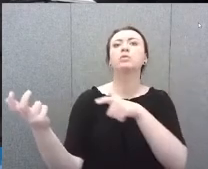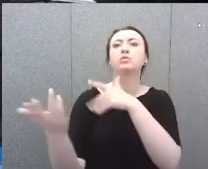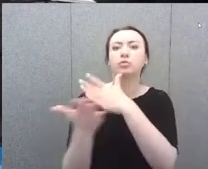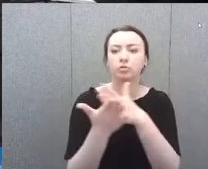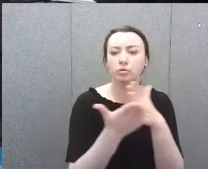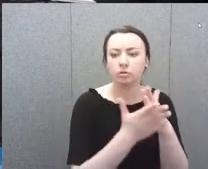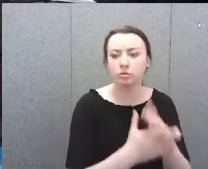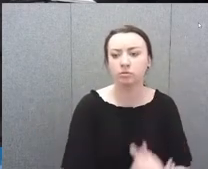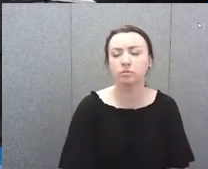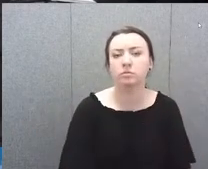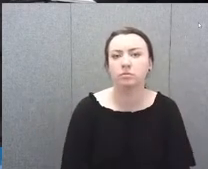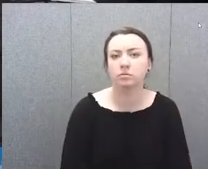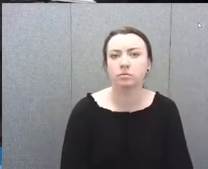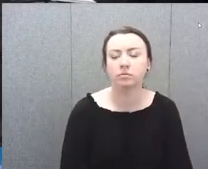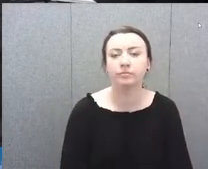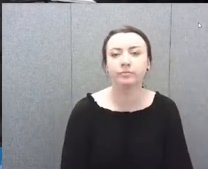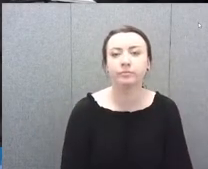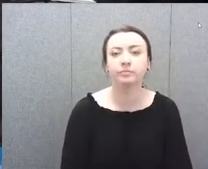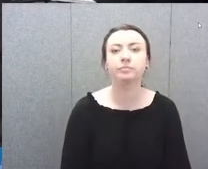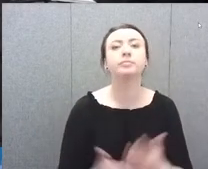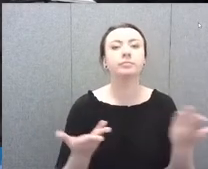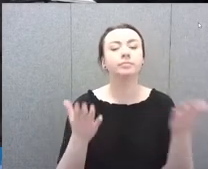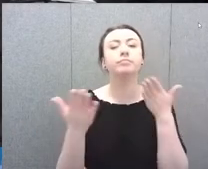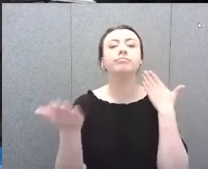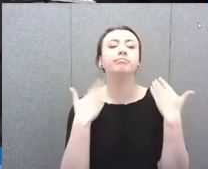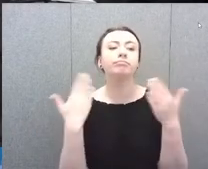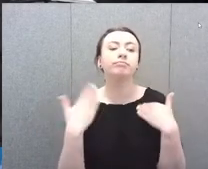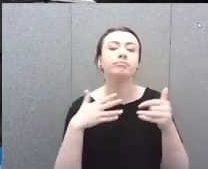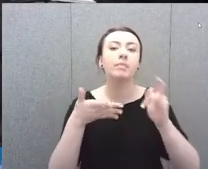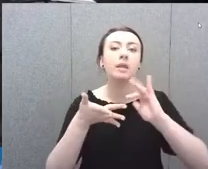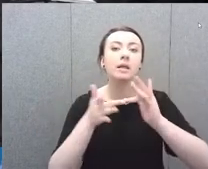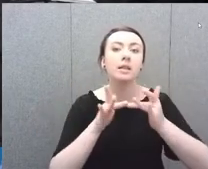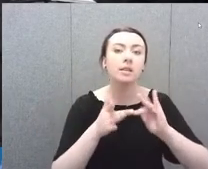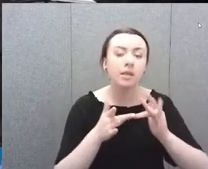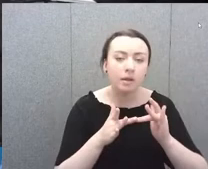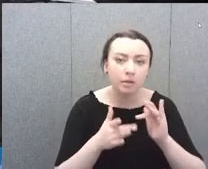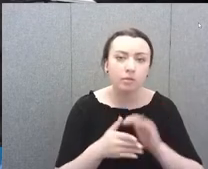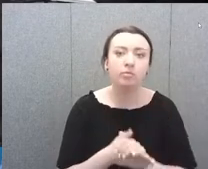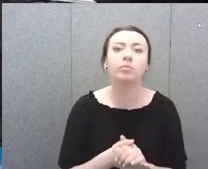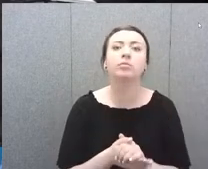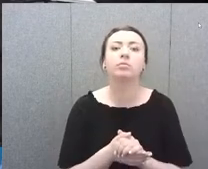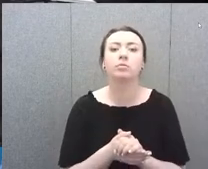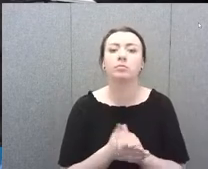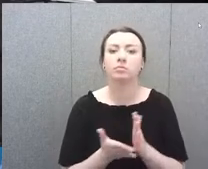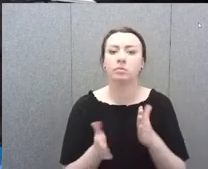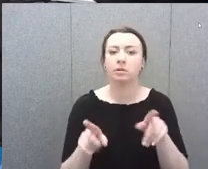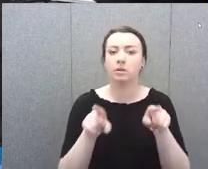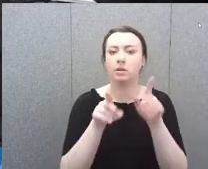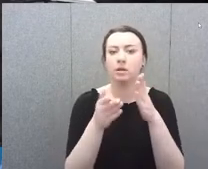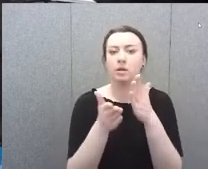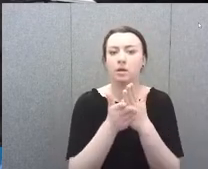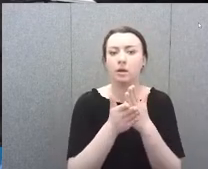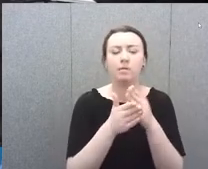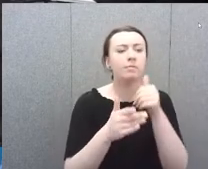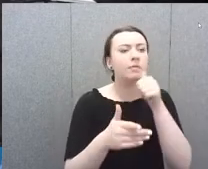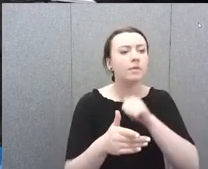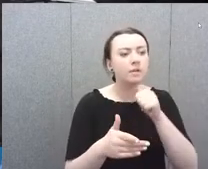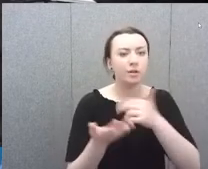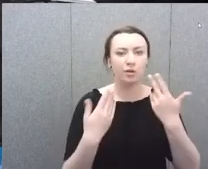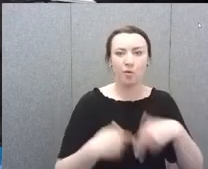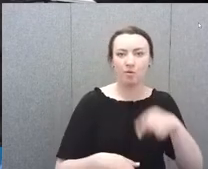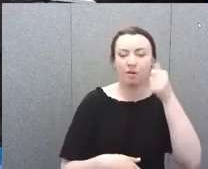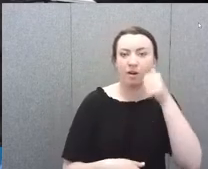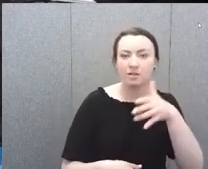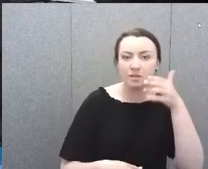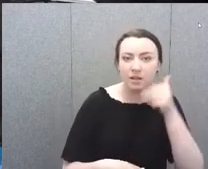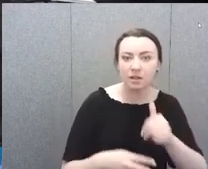интегральной частью нашего общества и жизни стала наша жизнь в интернете. Это очень